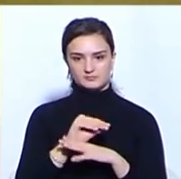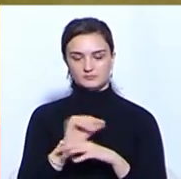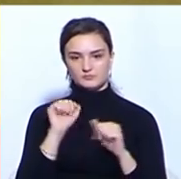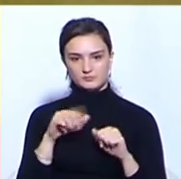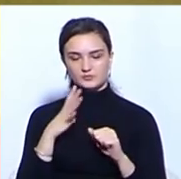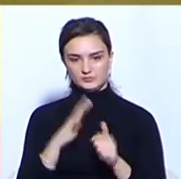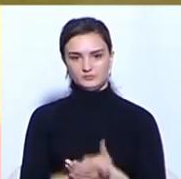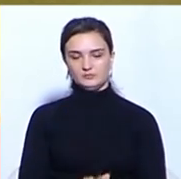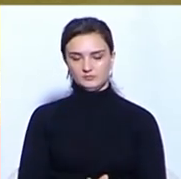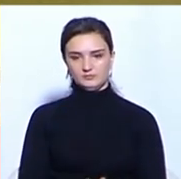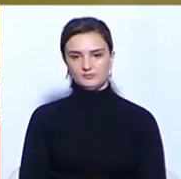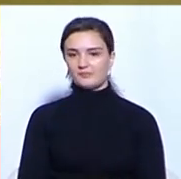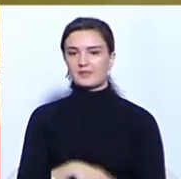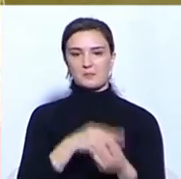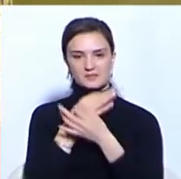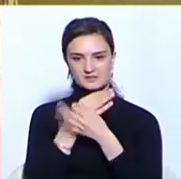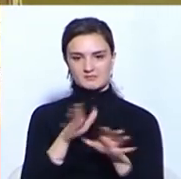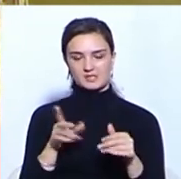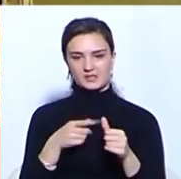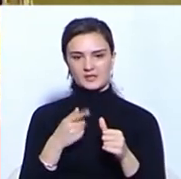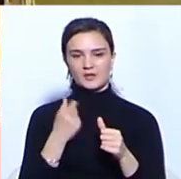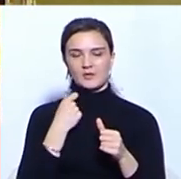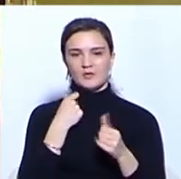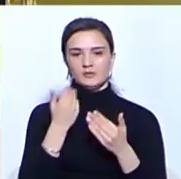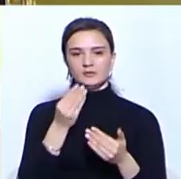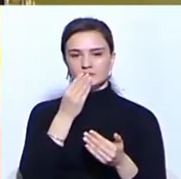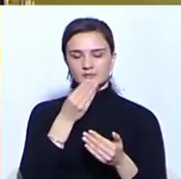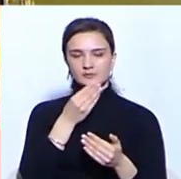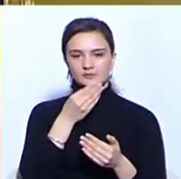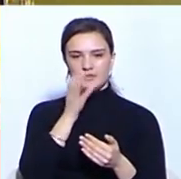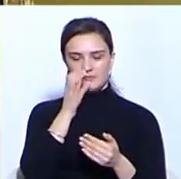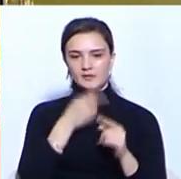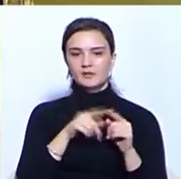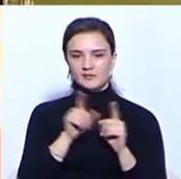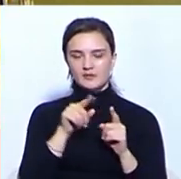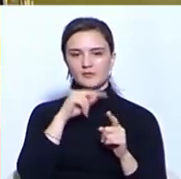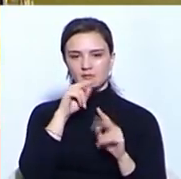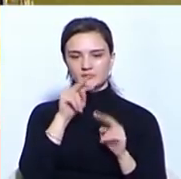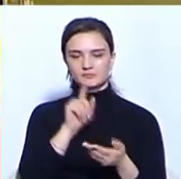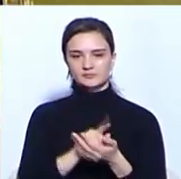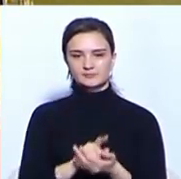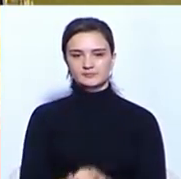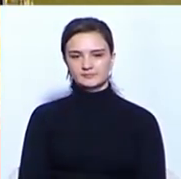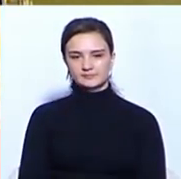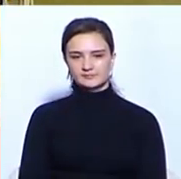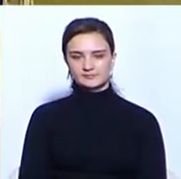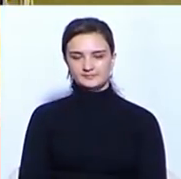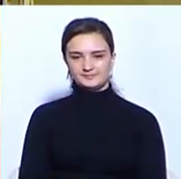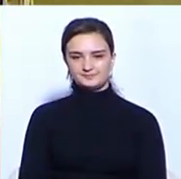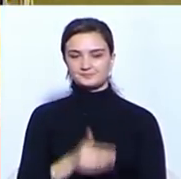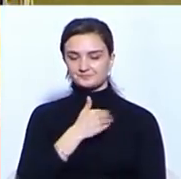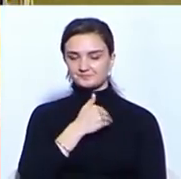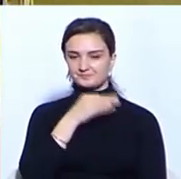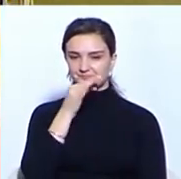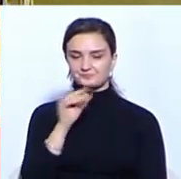იყოს ნებისმიერი ტიპის ალკოჰოლური სასმელი და აი ამასაც უნდა მივაქციოთ ყურადღება. საგანგებოდ